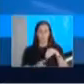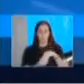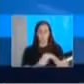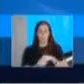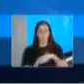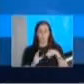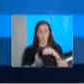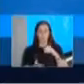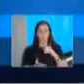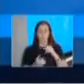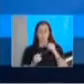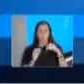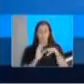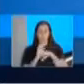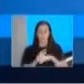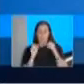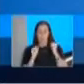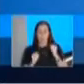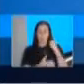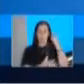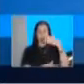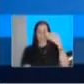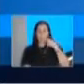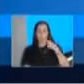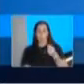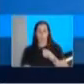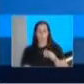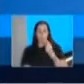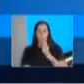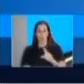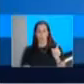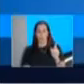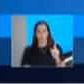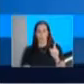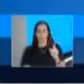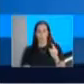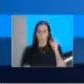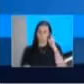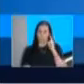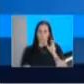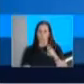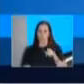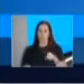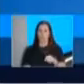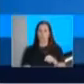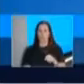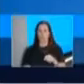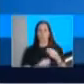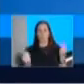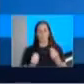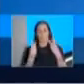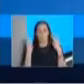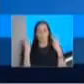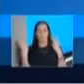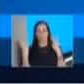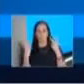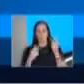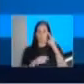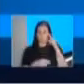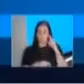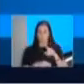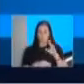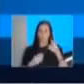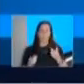נמצא בבסיס התקציב, אז המדינה אומרת, הדבר הזה, אני לא חושבת שיש לו משהו משמעותי, לא